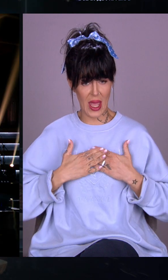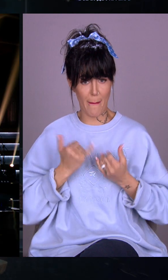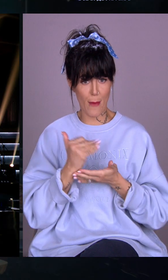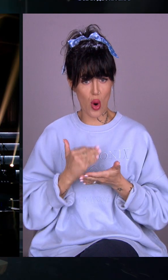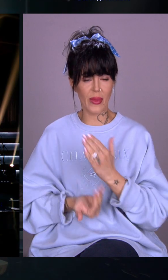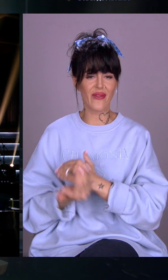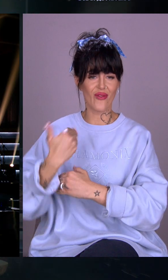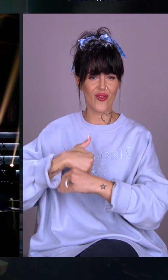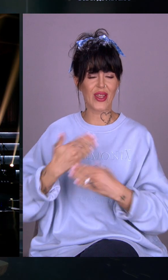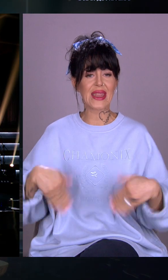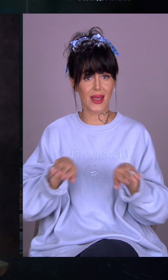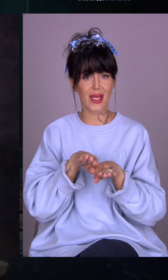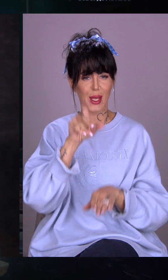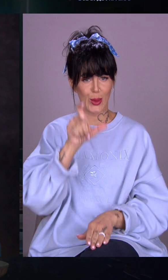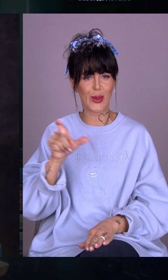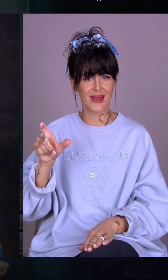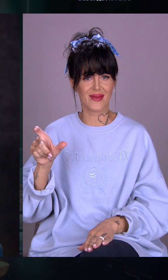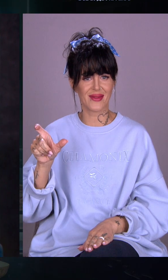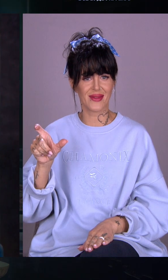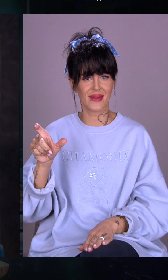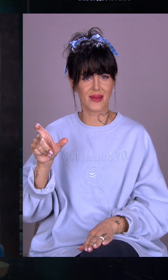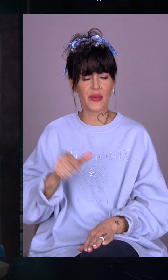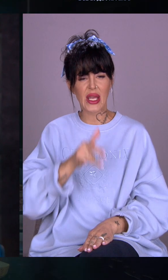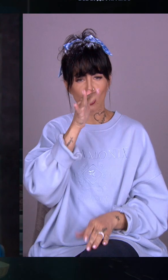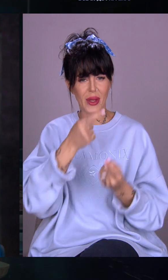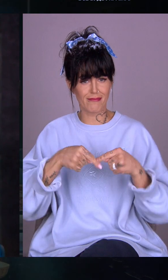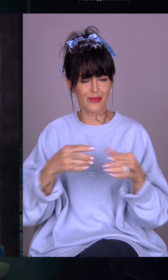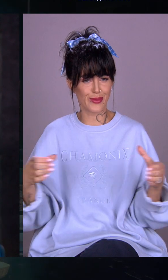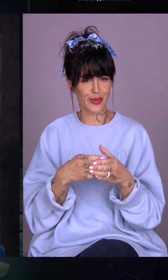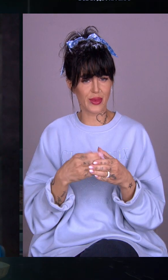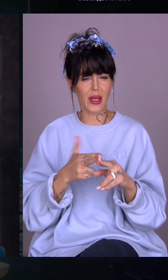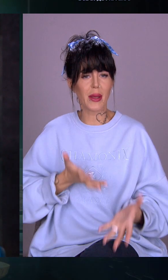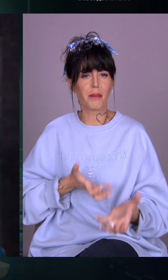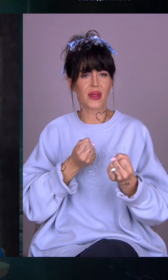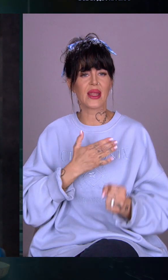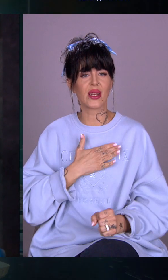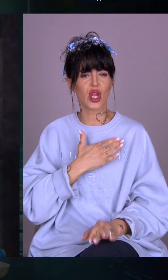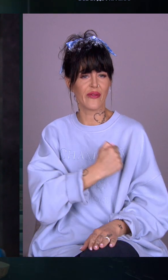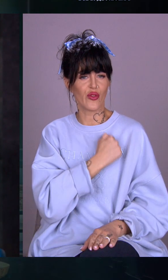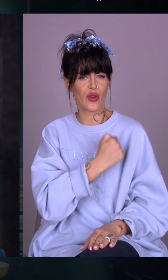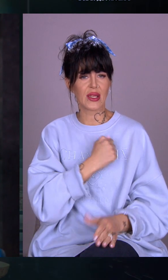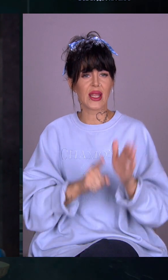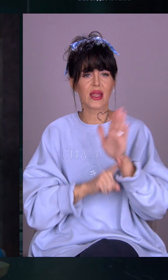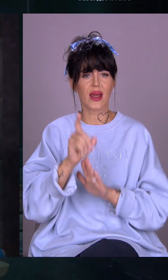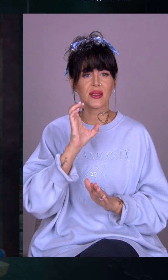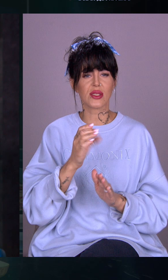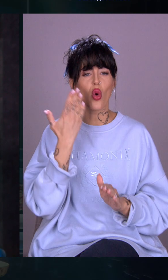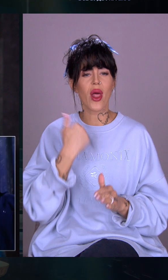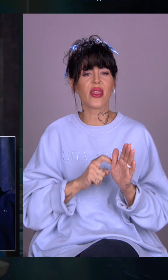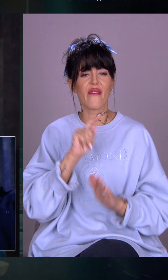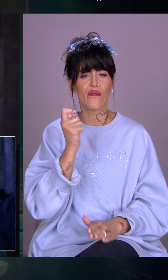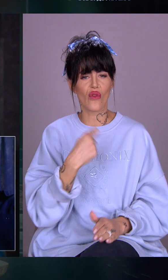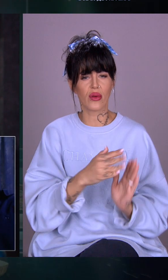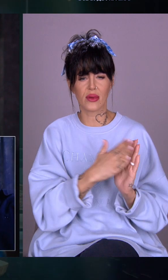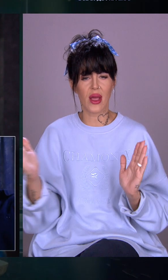завітають саме такі люди. Гумористичний дует, котрий підтримує наших військових ще з часів, коли війна називалася